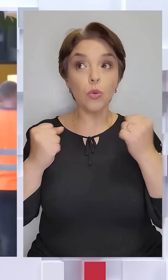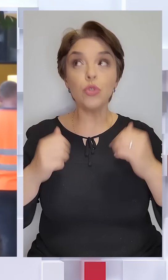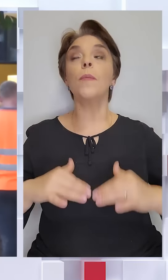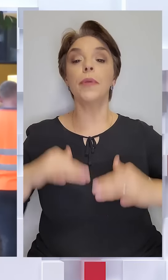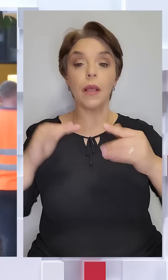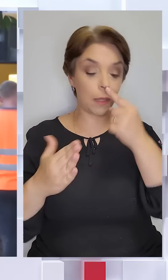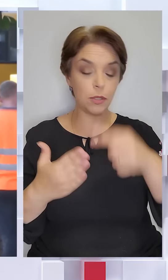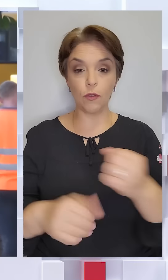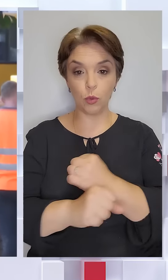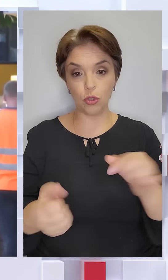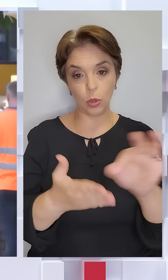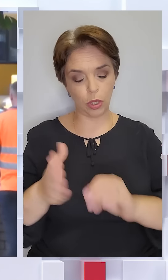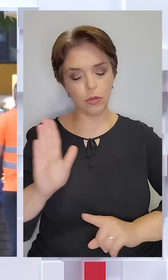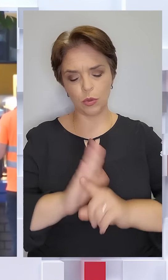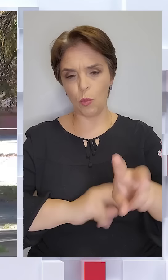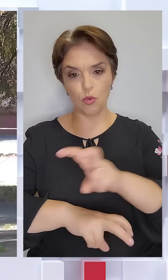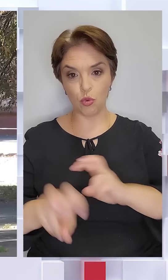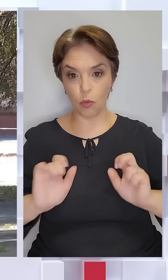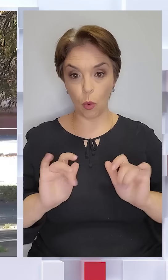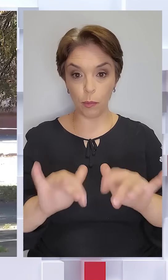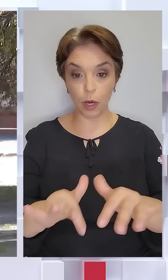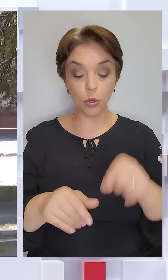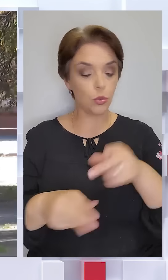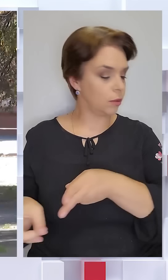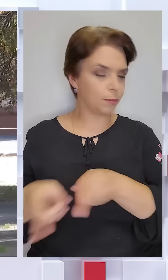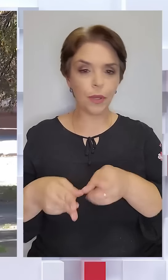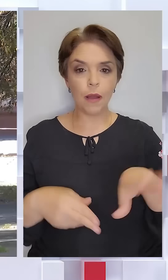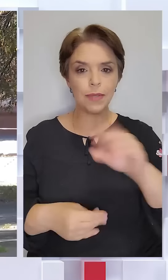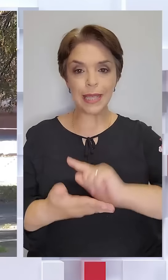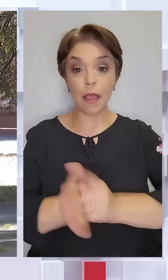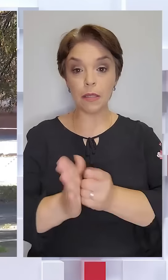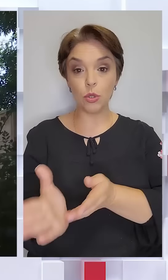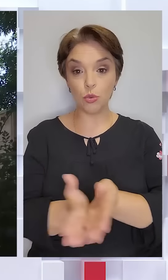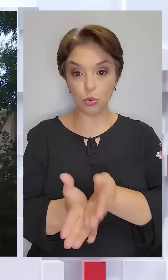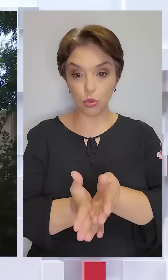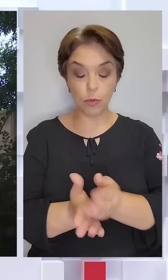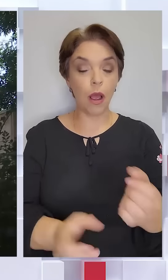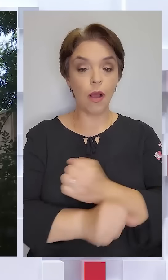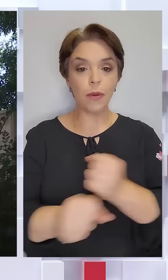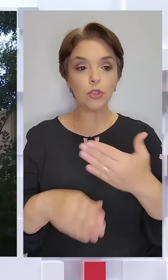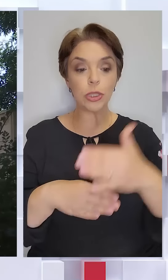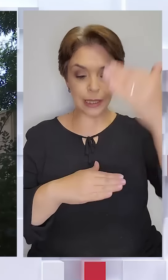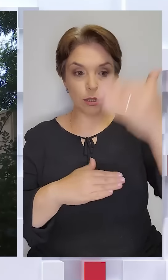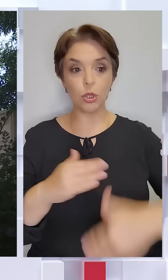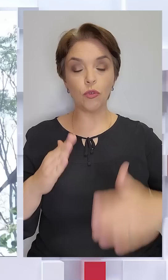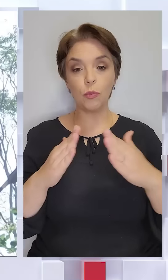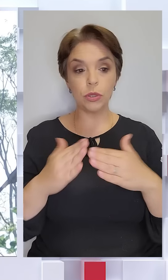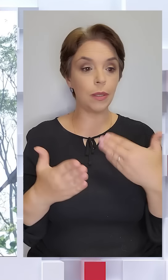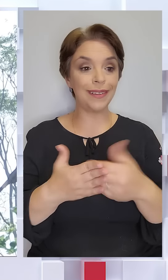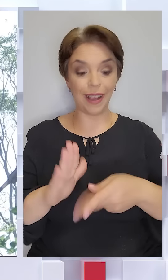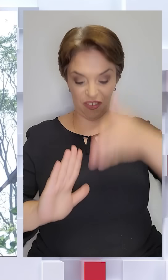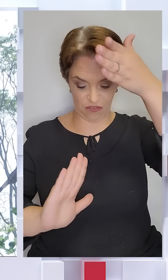піднялось. На місці влучання одразу розгорнули пошукову операцію. Сюди прибули всі екстрені служби. Вибухом частину стін у будівлі